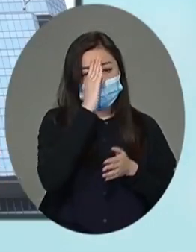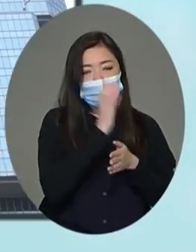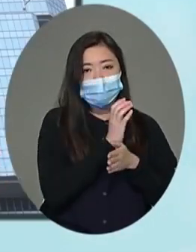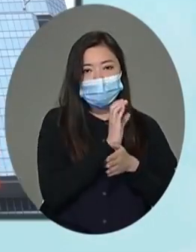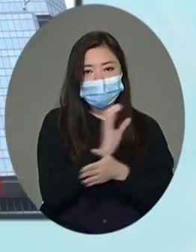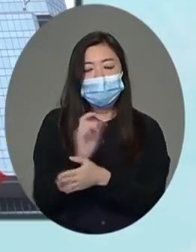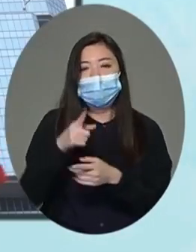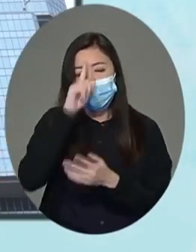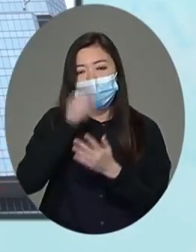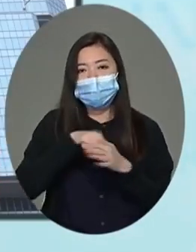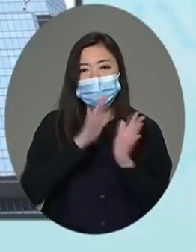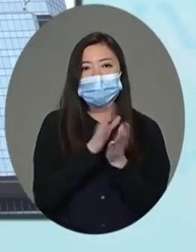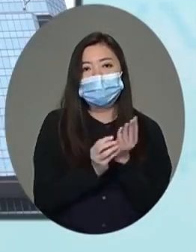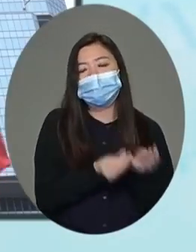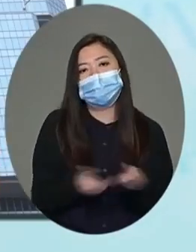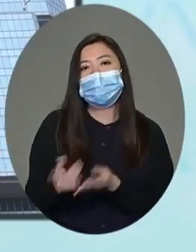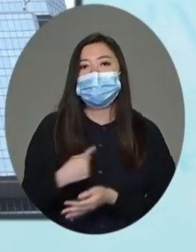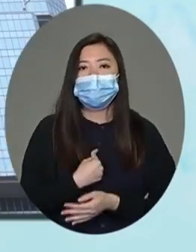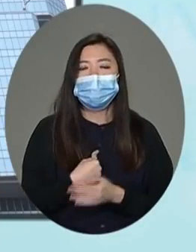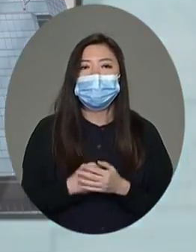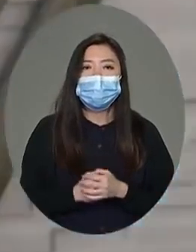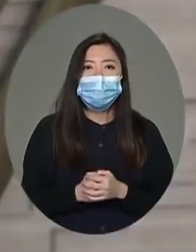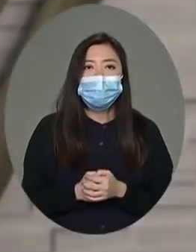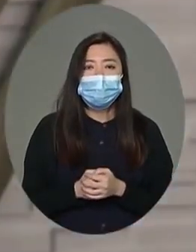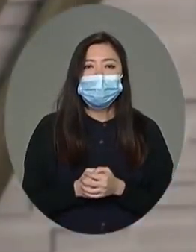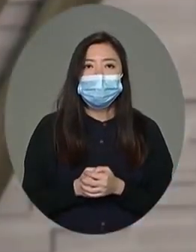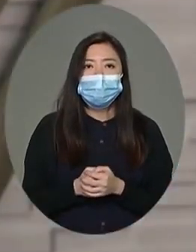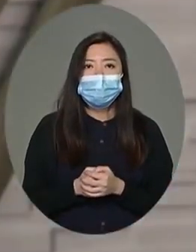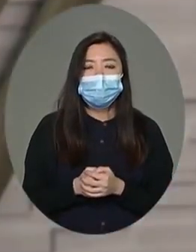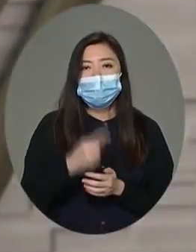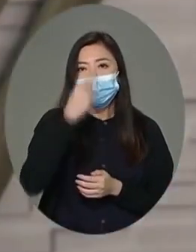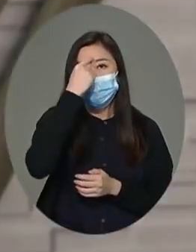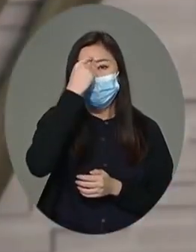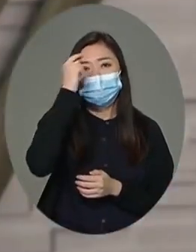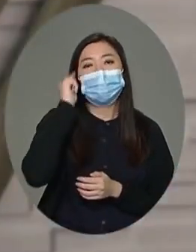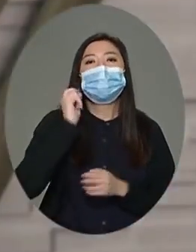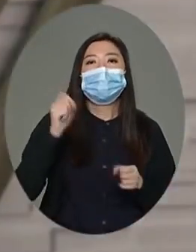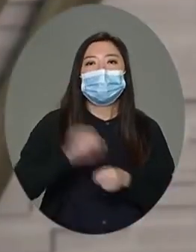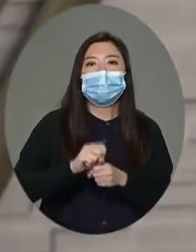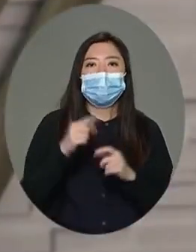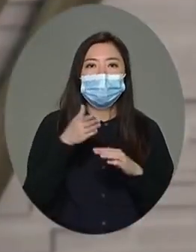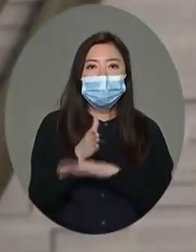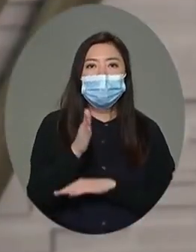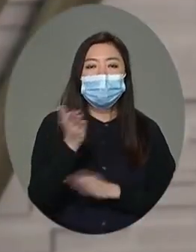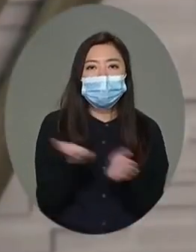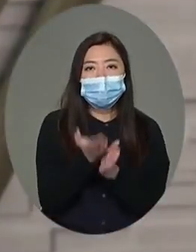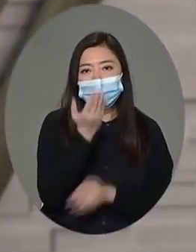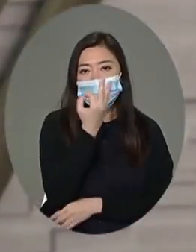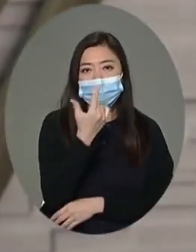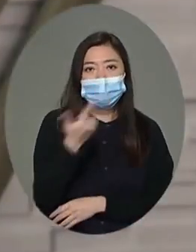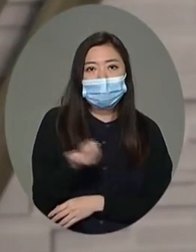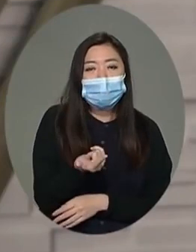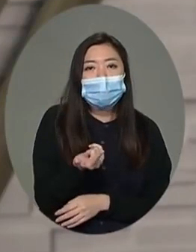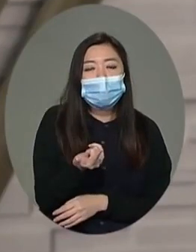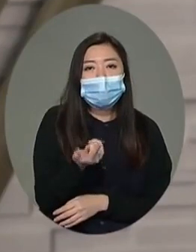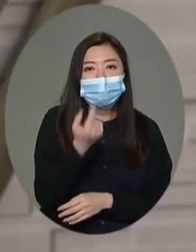录。香港电台记者赖以玲报道。 印度再多近38万人确诊新型肺